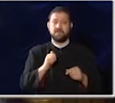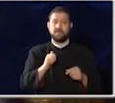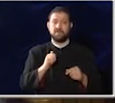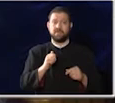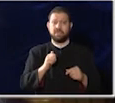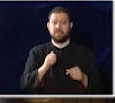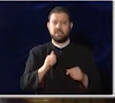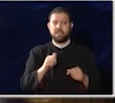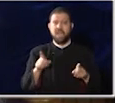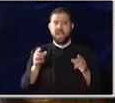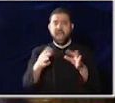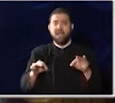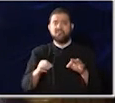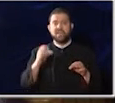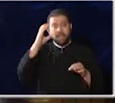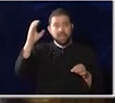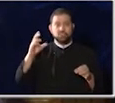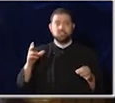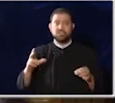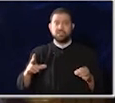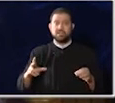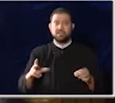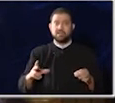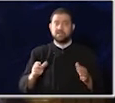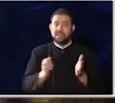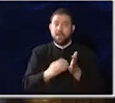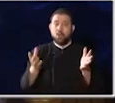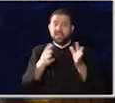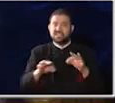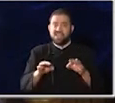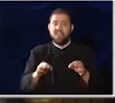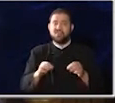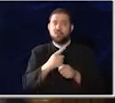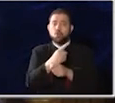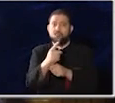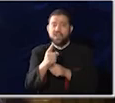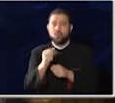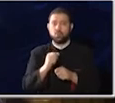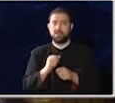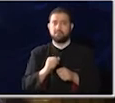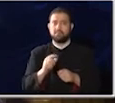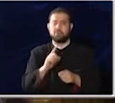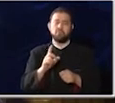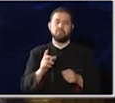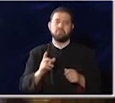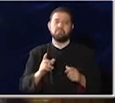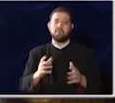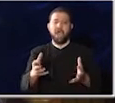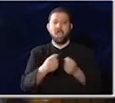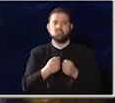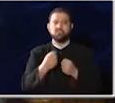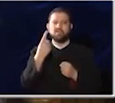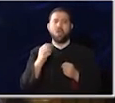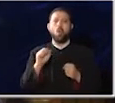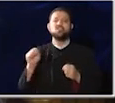a fi creștin înseamnă a fi activ. A fi creștin nu înseamnă a te blaza, a accepta